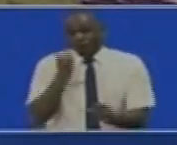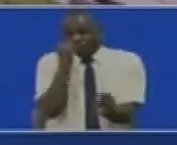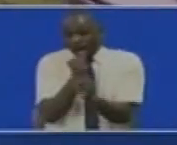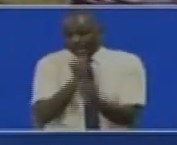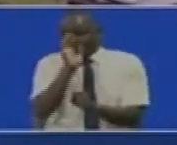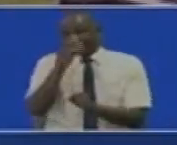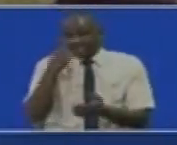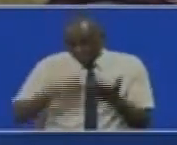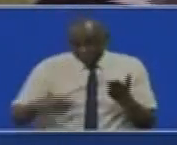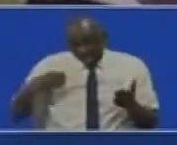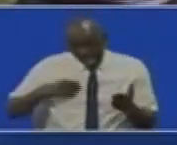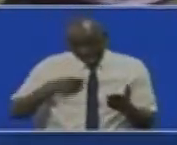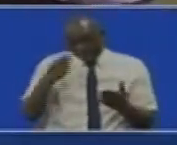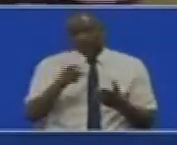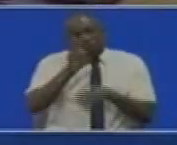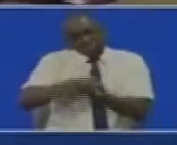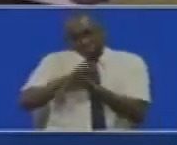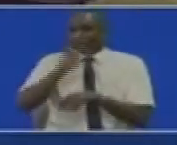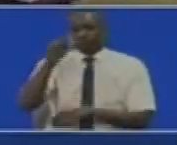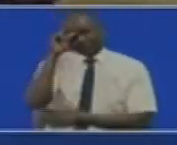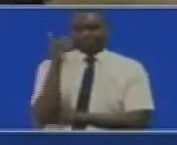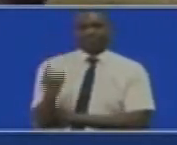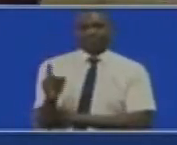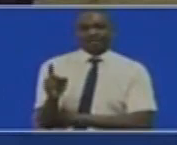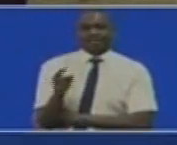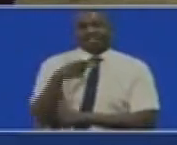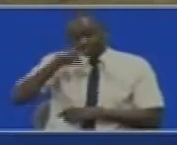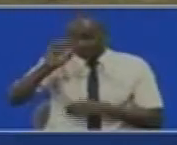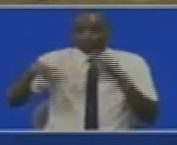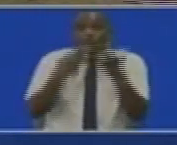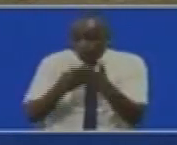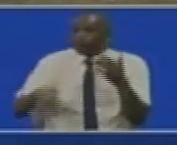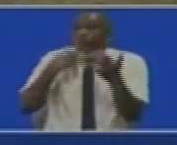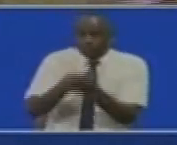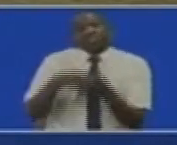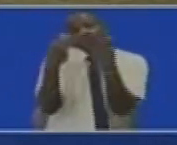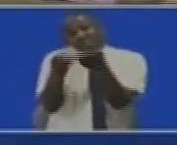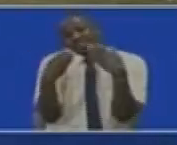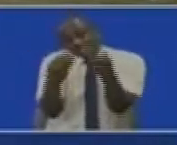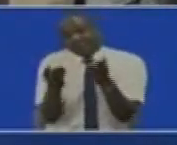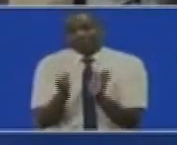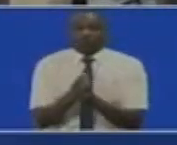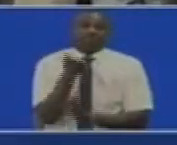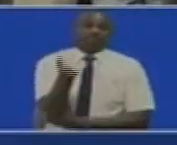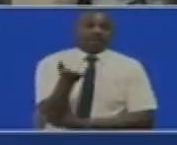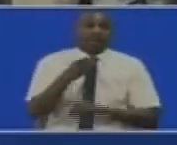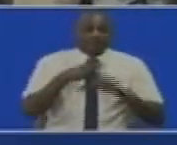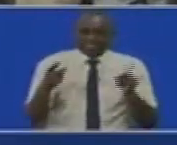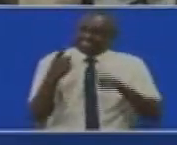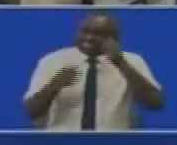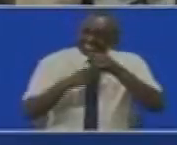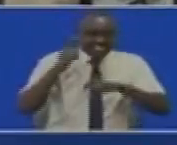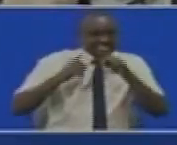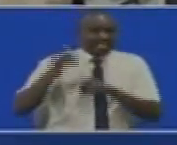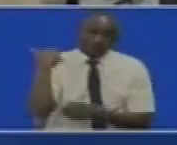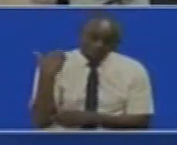wanadai kuwepo kwa kiwango fulani cha madharau kwani licha kuyatoa mapendekezo yao kwa baraza kuu la usimamizi wa vyuo vikuu vya umma miaka sita